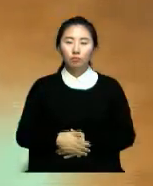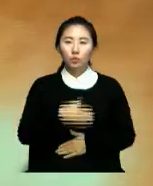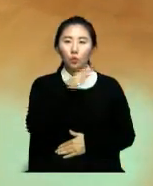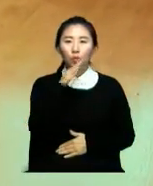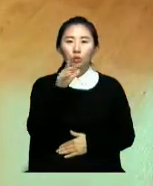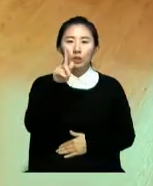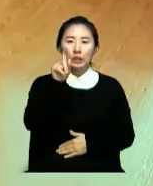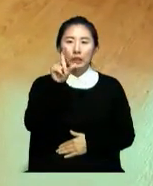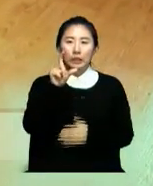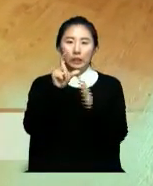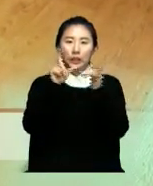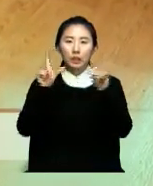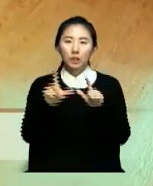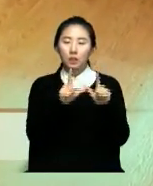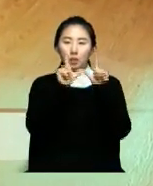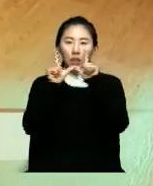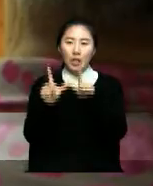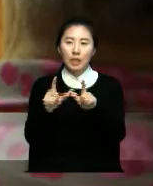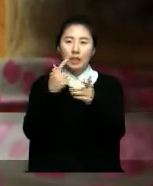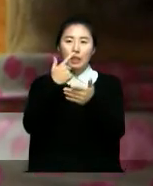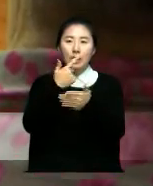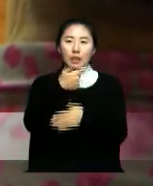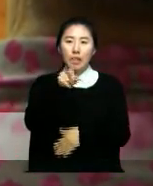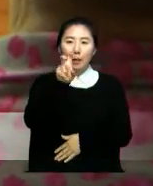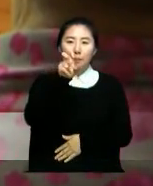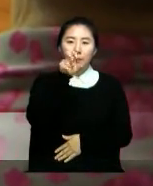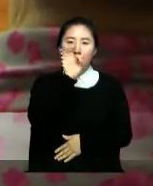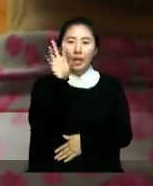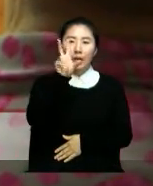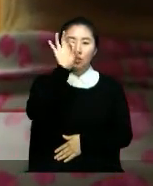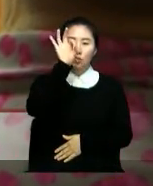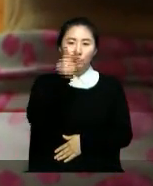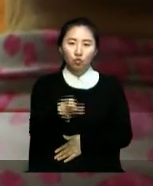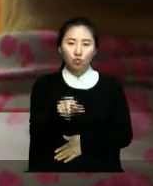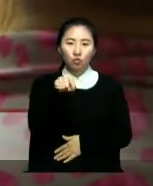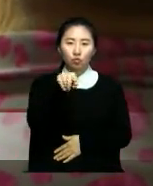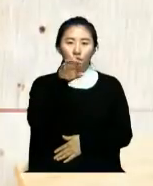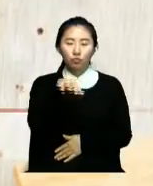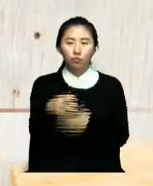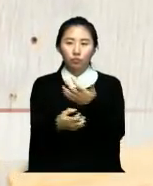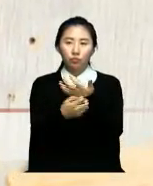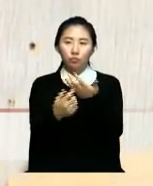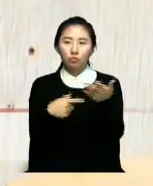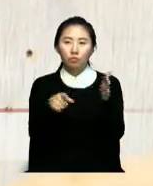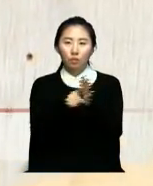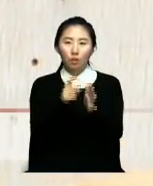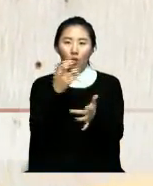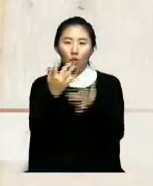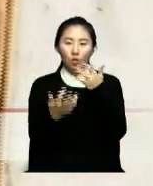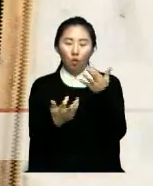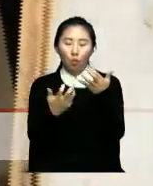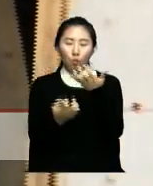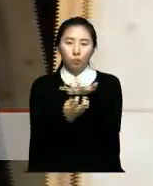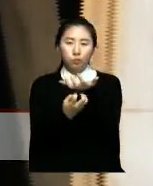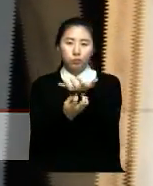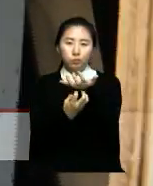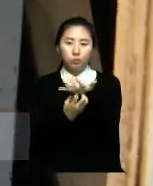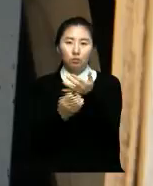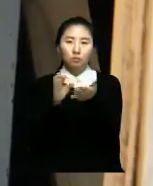노인 15명이 생활하는 남양주시의 한 양로원입니다. 양로원은 난방을 위해 화목 보일러를